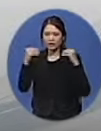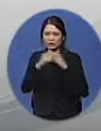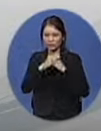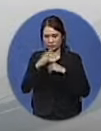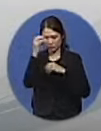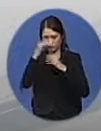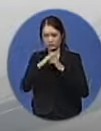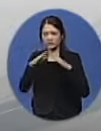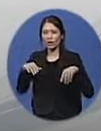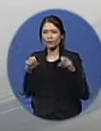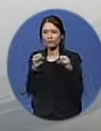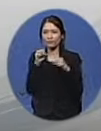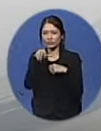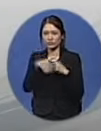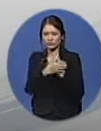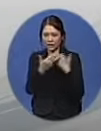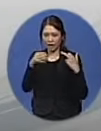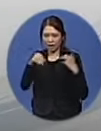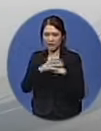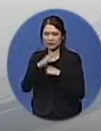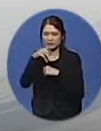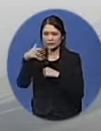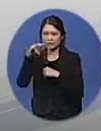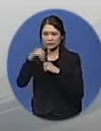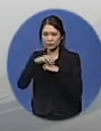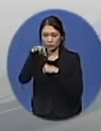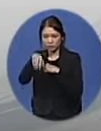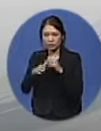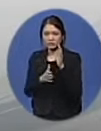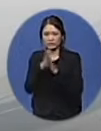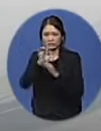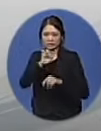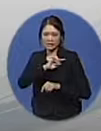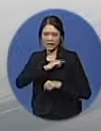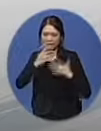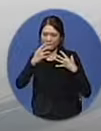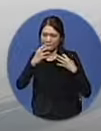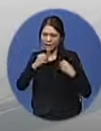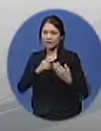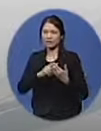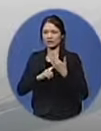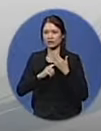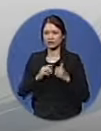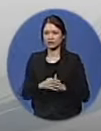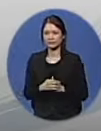등이며 강원과 세종은 특수교사 정원 확보율이 가장 높은 것으로 나타났습니다.